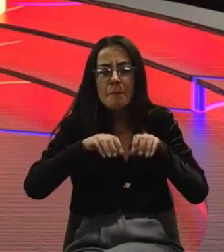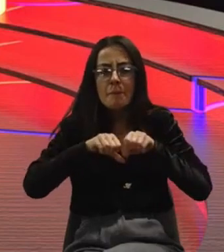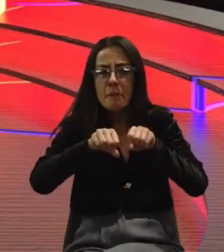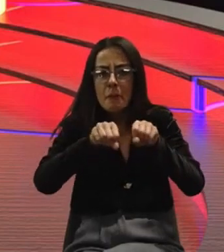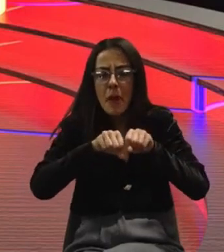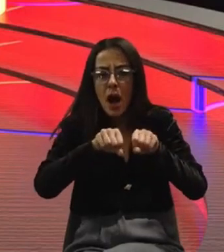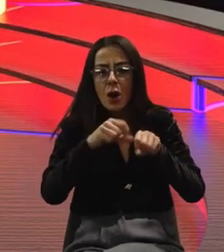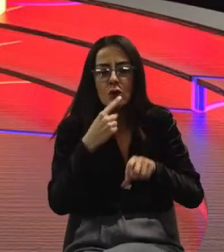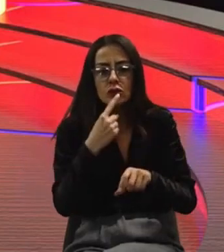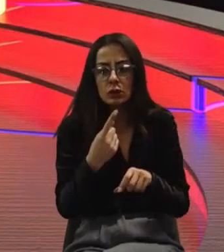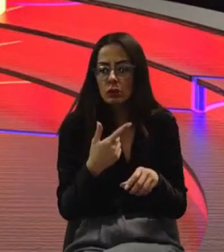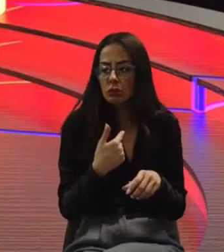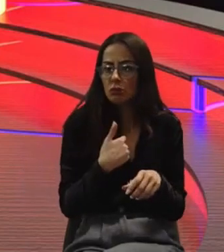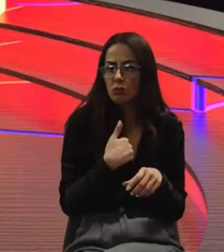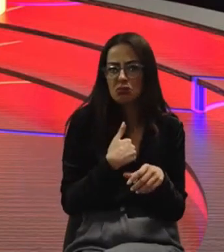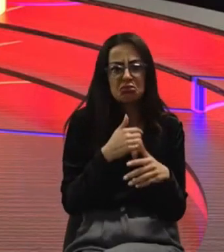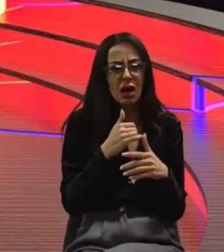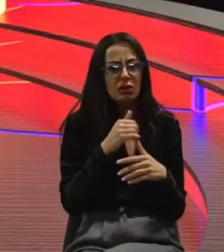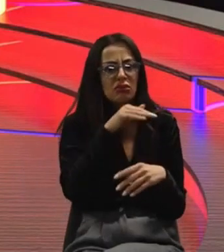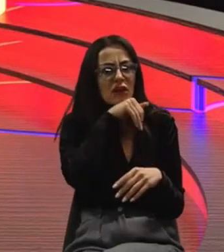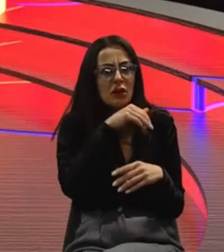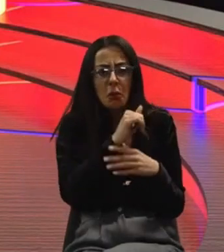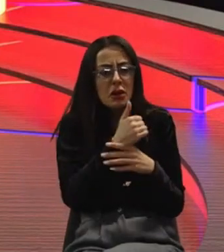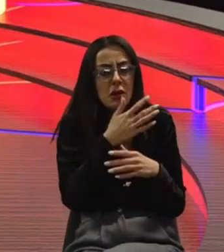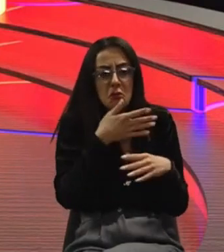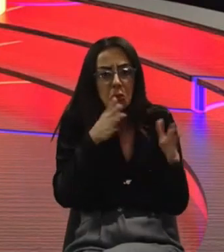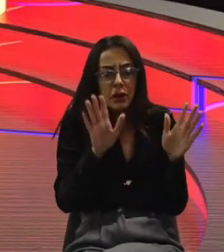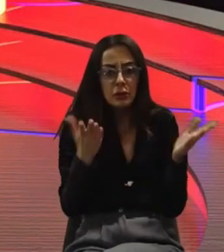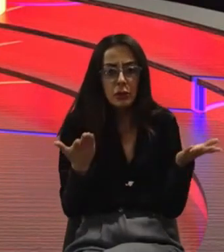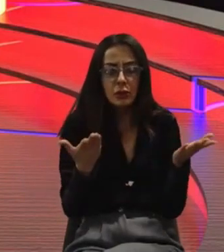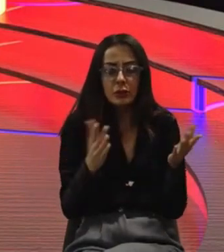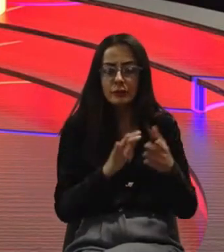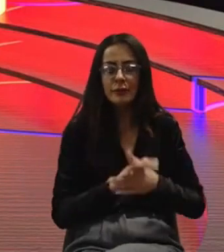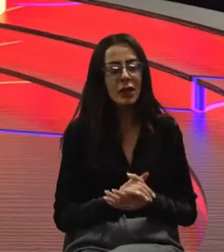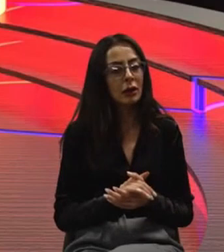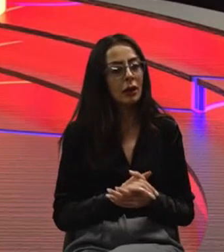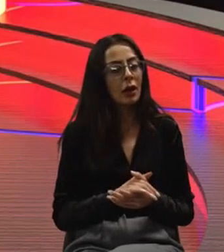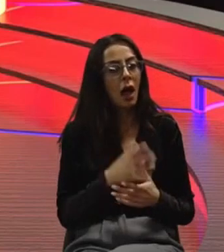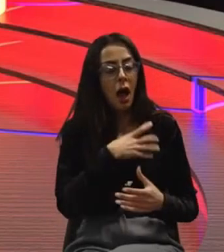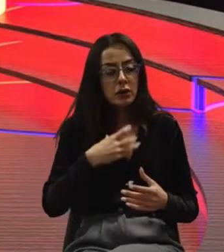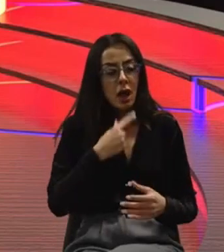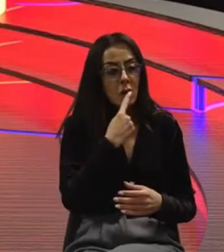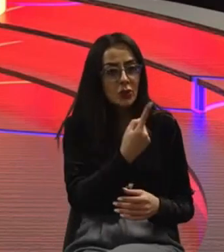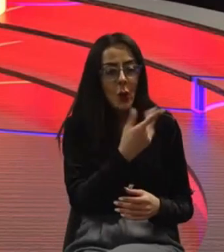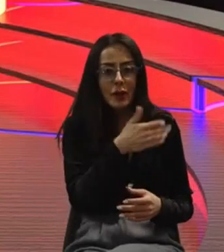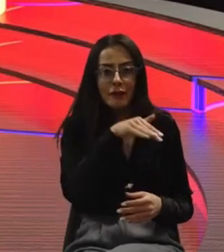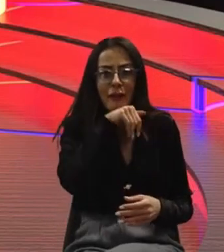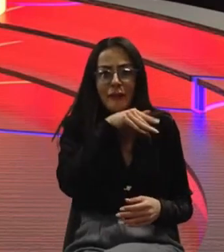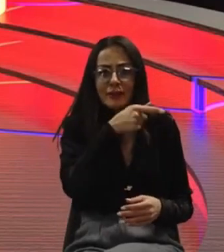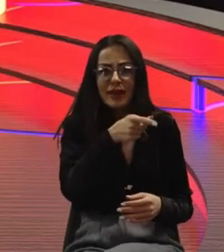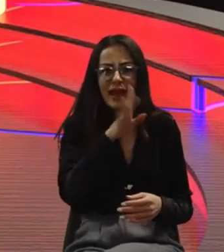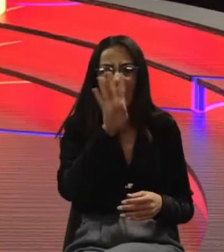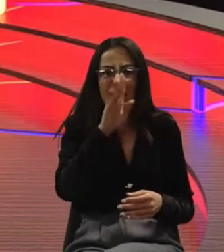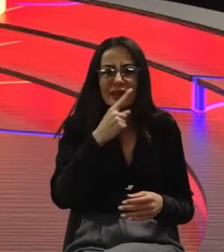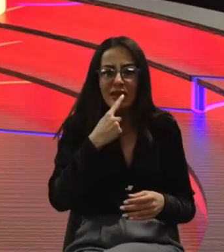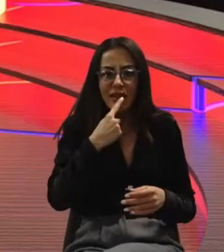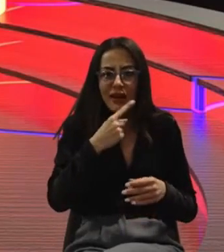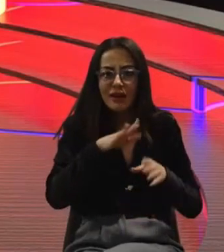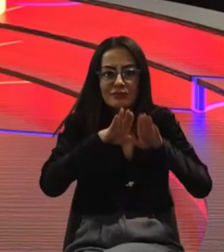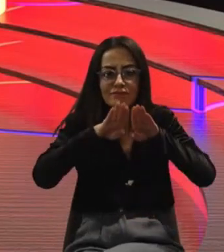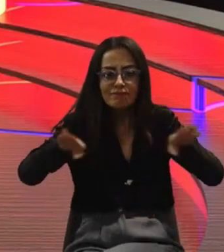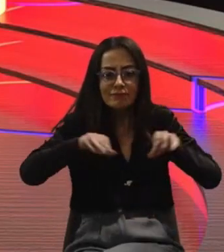marangoz oldu bilmiyorum ki dedi oğlum dedem dedi Türkiye yapıyor Bu nasıl dedim köke